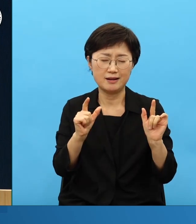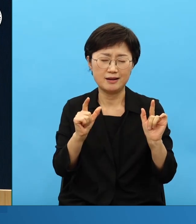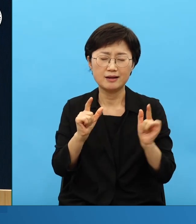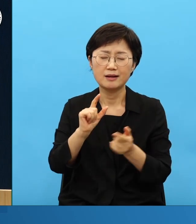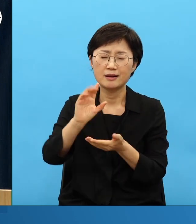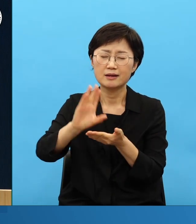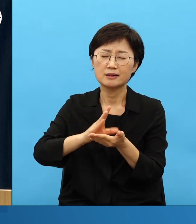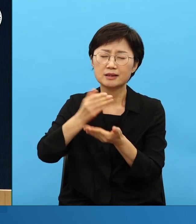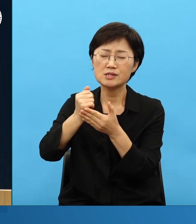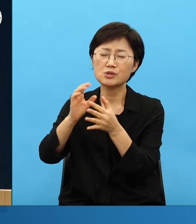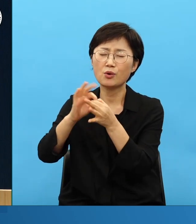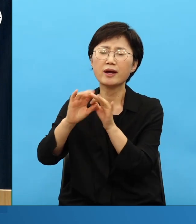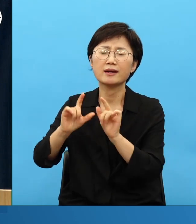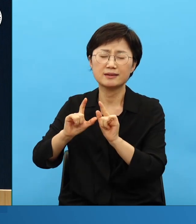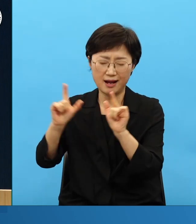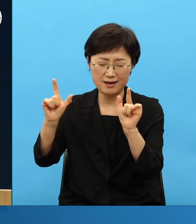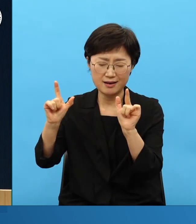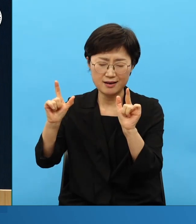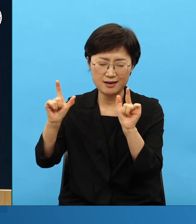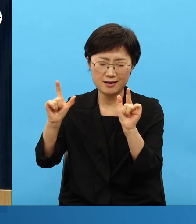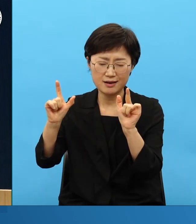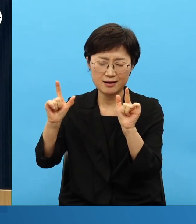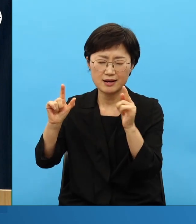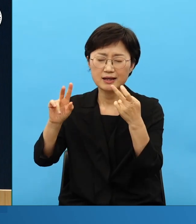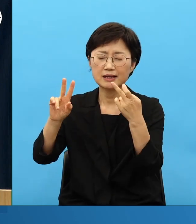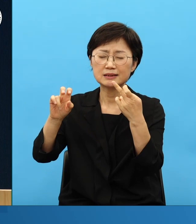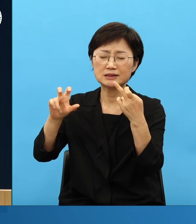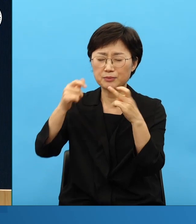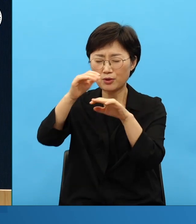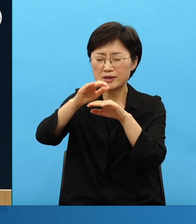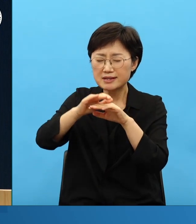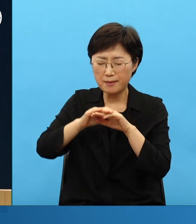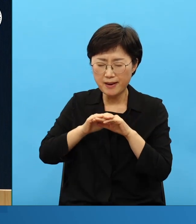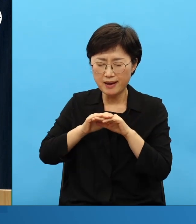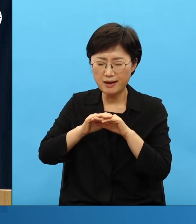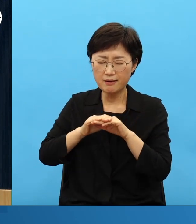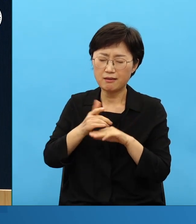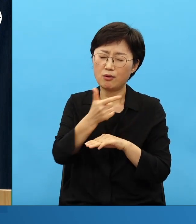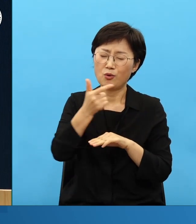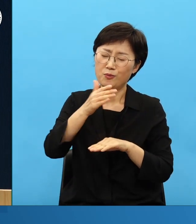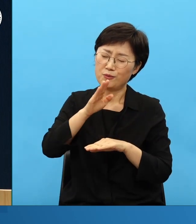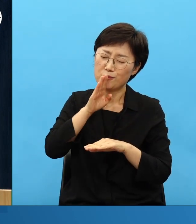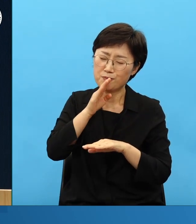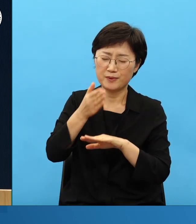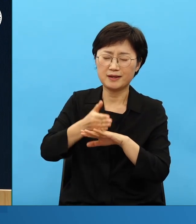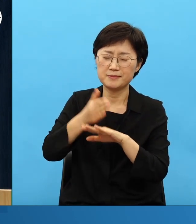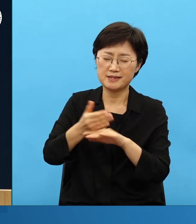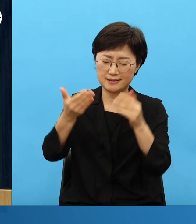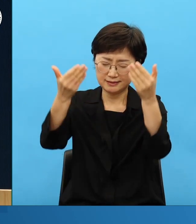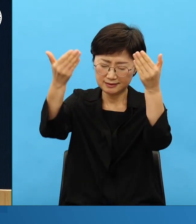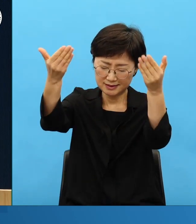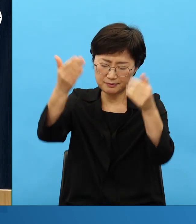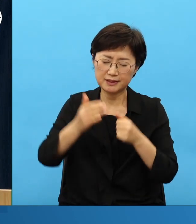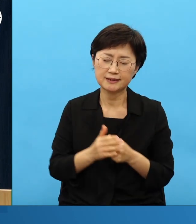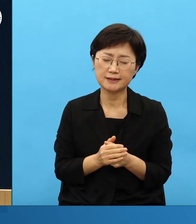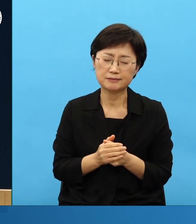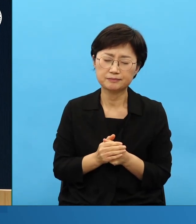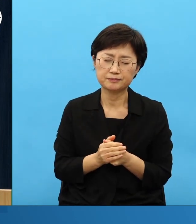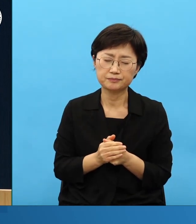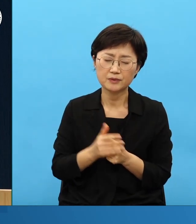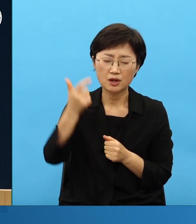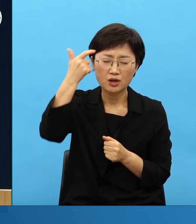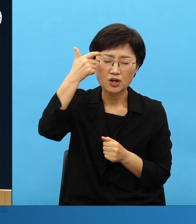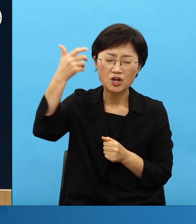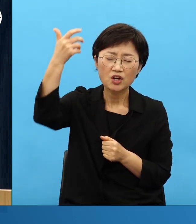성탄절 예배하게 하심을 감사드립니다. We thank you for leading us to worship you here on this day, the day of Christ, the day of Christmas.